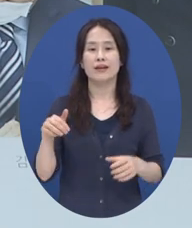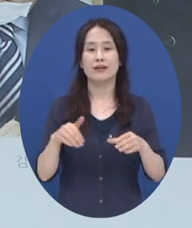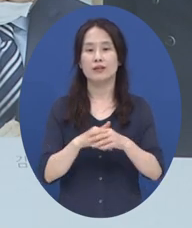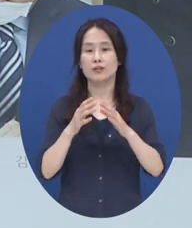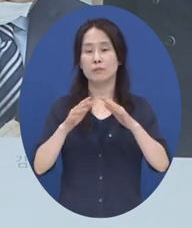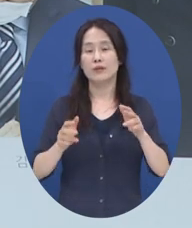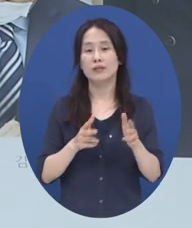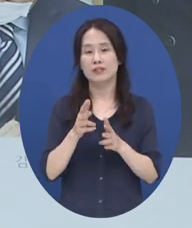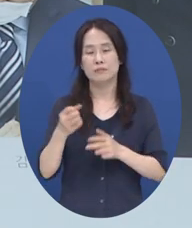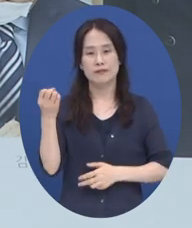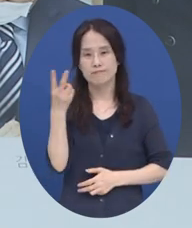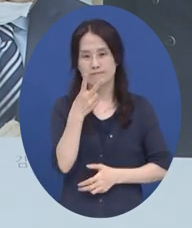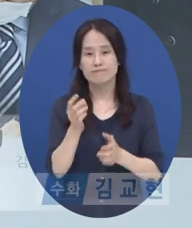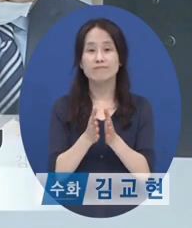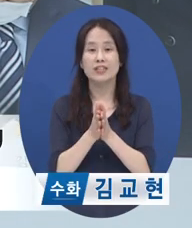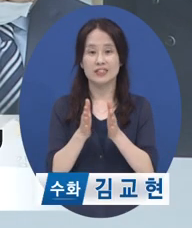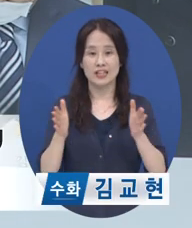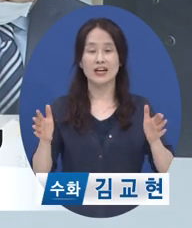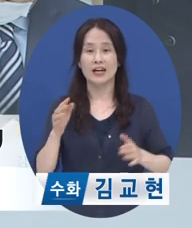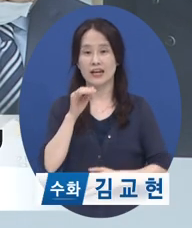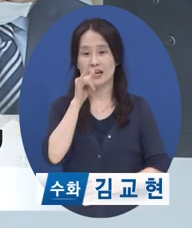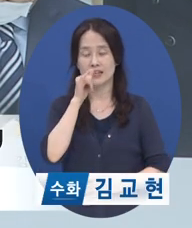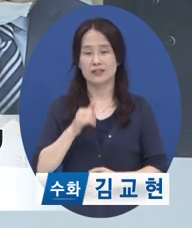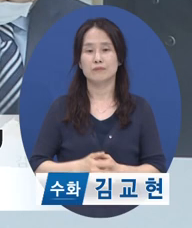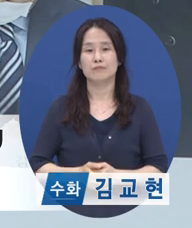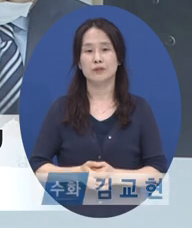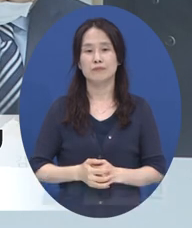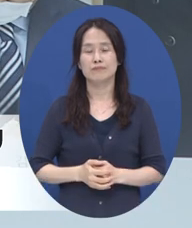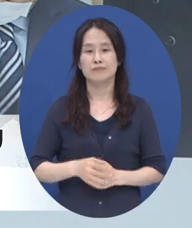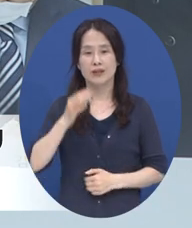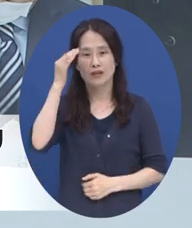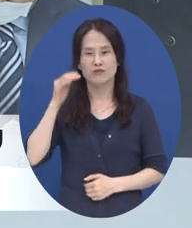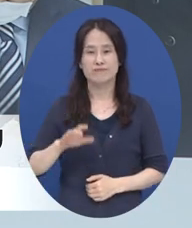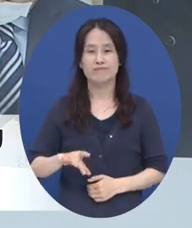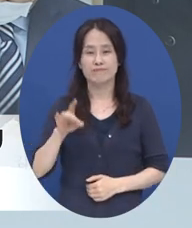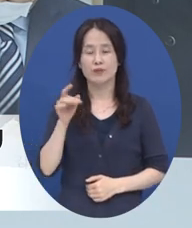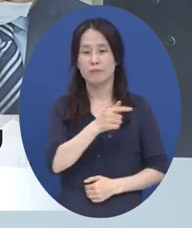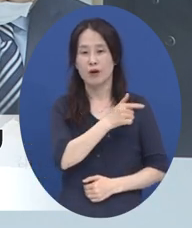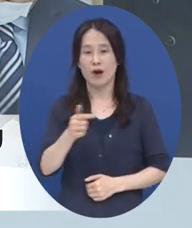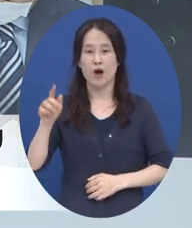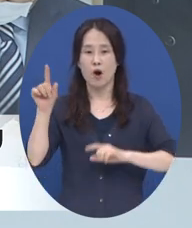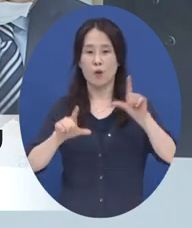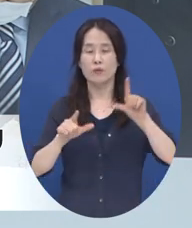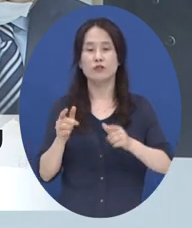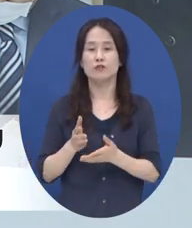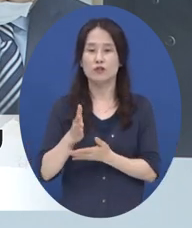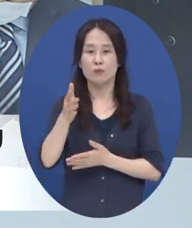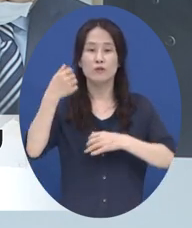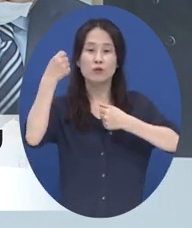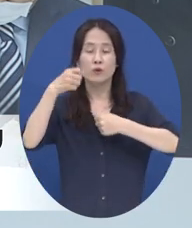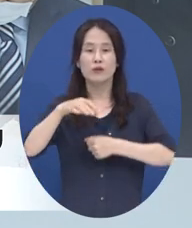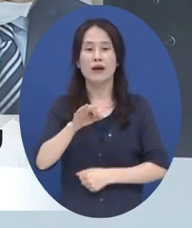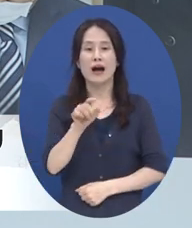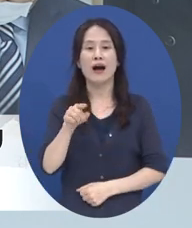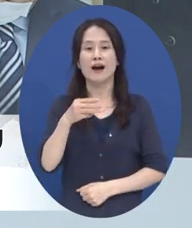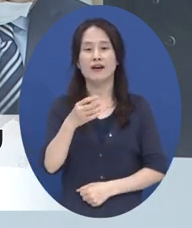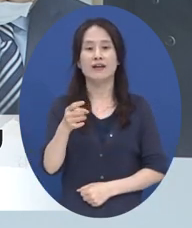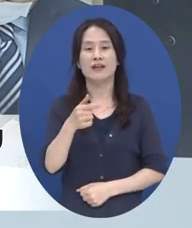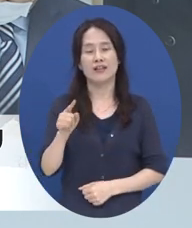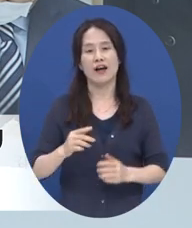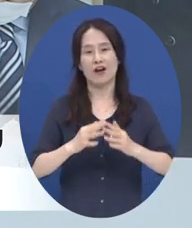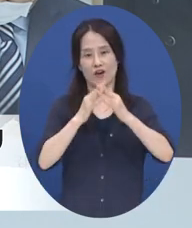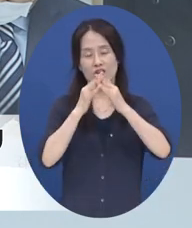K컬처밸리 사업이 다시 붕궤도에 올랐습니다. 이곳엔 국내 처음으로 대규모 전문 공연장인 아레나가